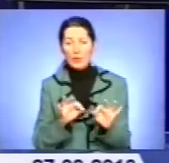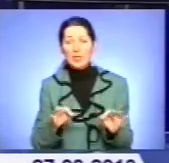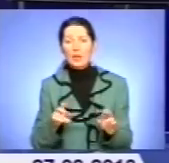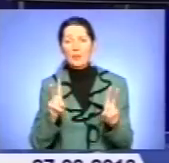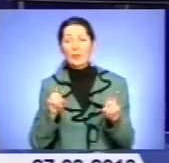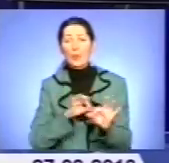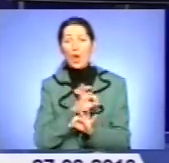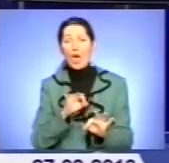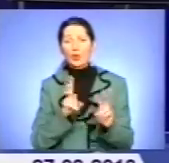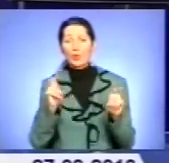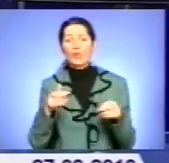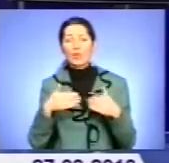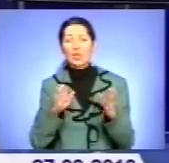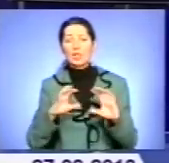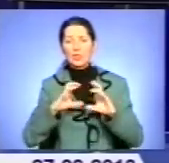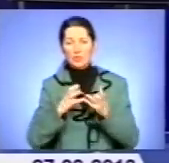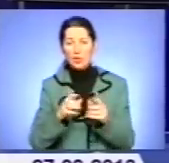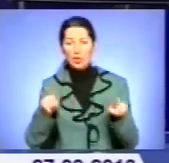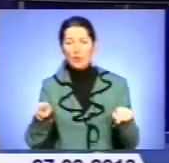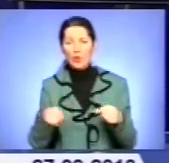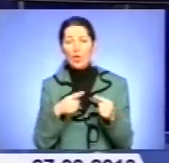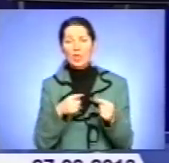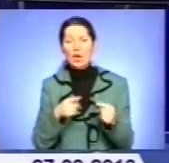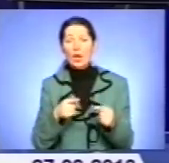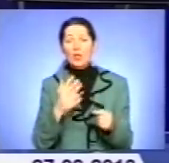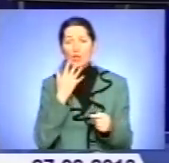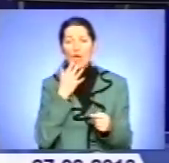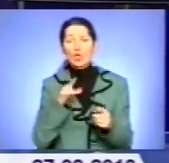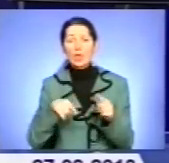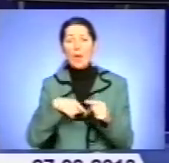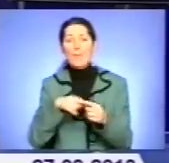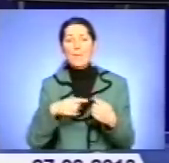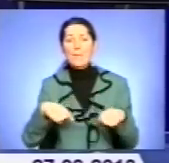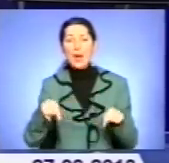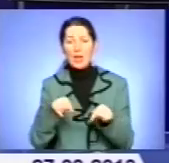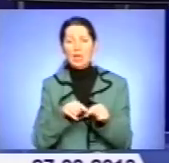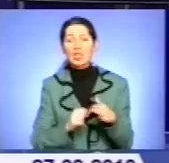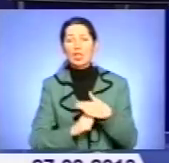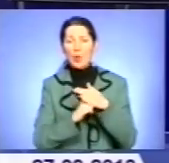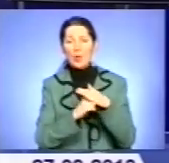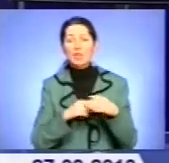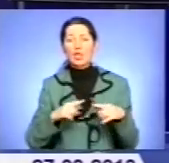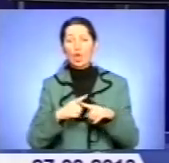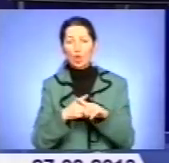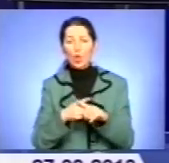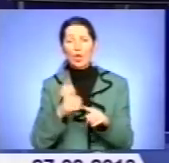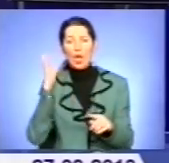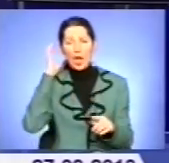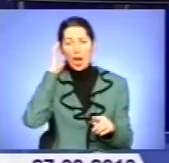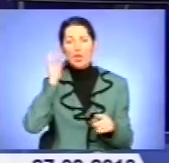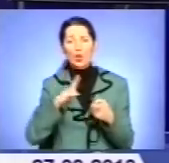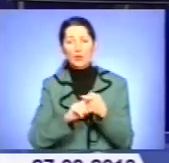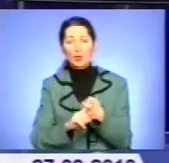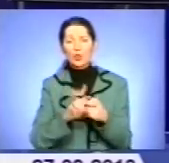створення інформаційно-комунікаційної освітньої мережі національного рівня на базі технології радіозв'язку четвертого покоління. У